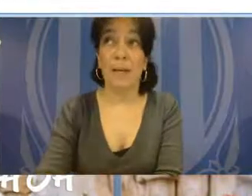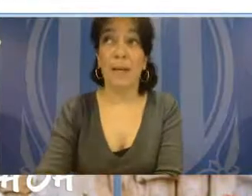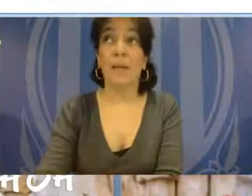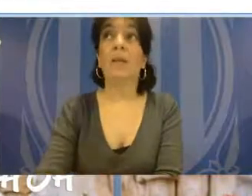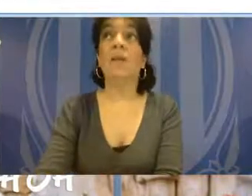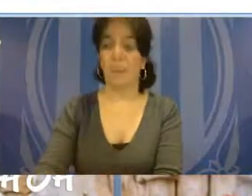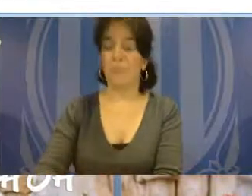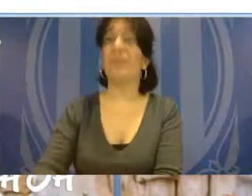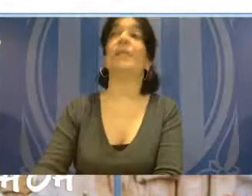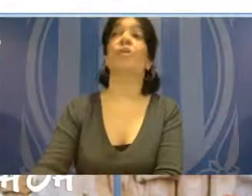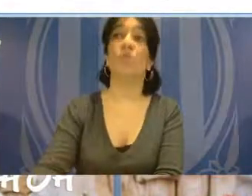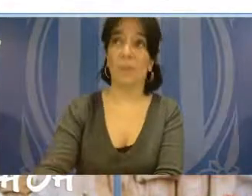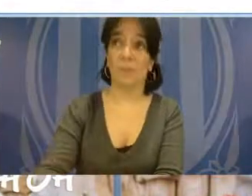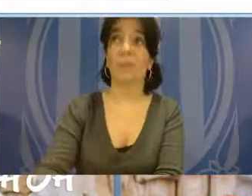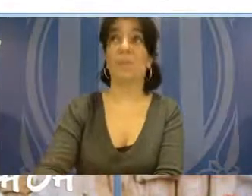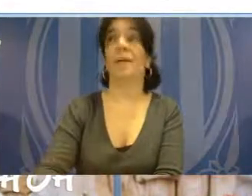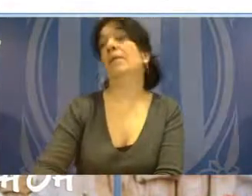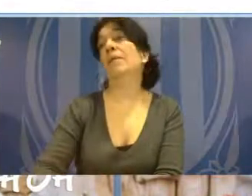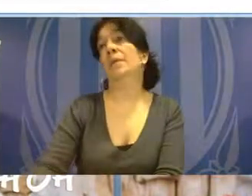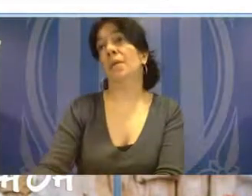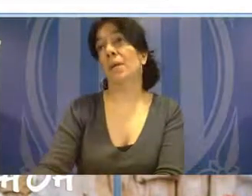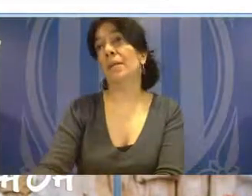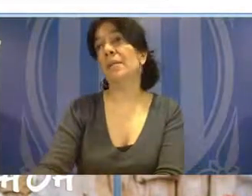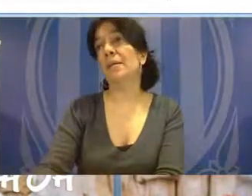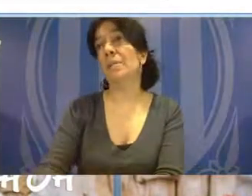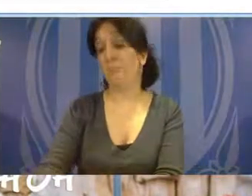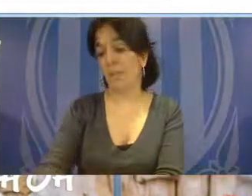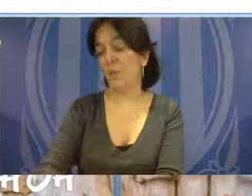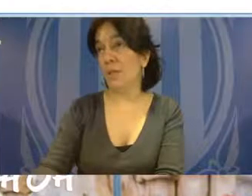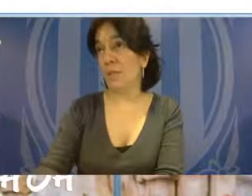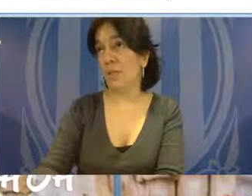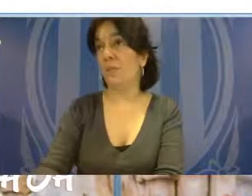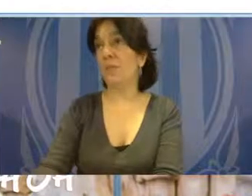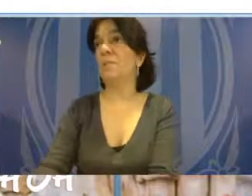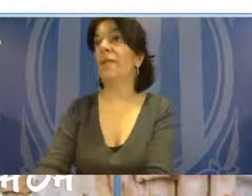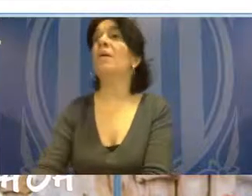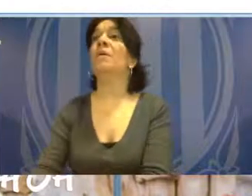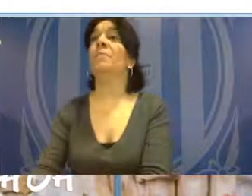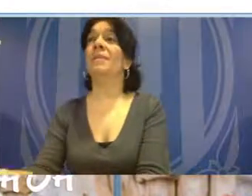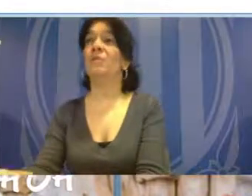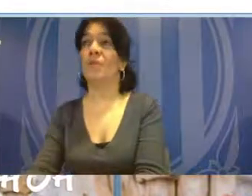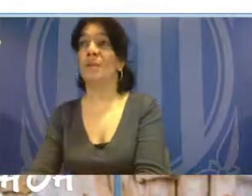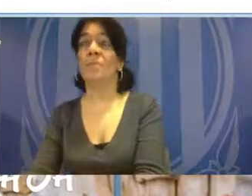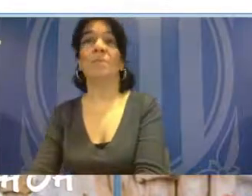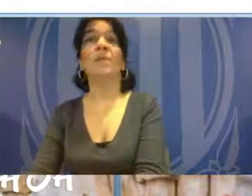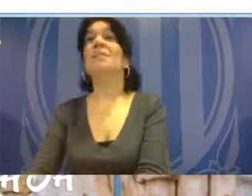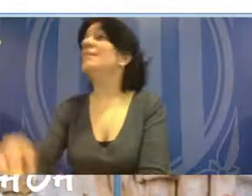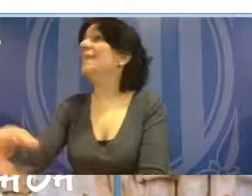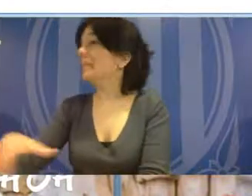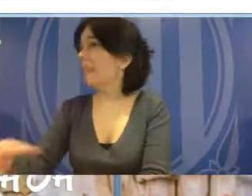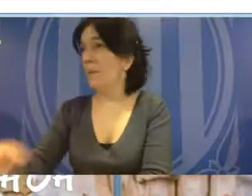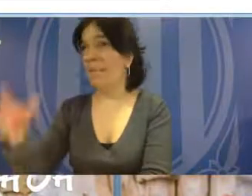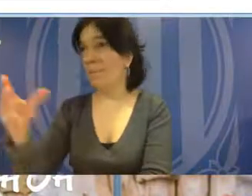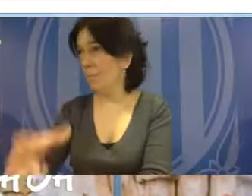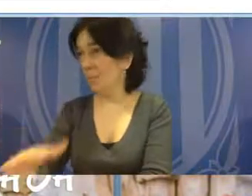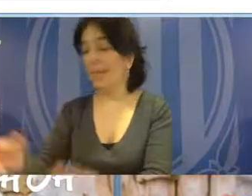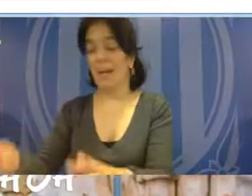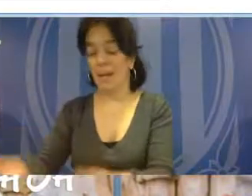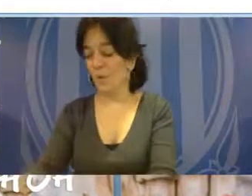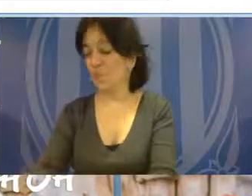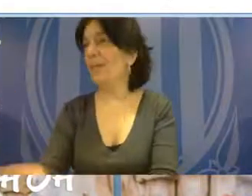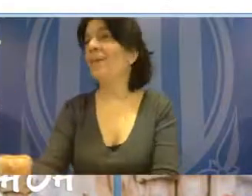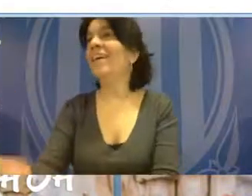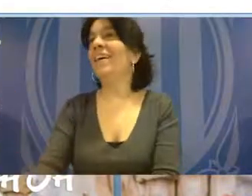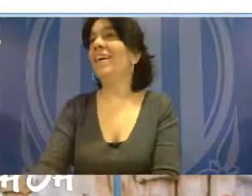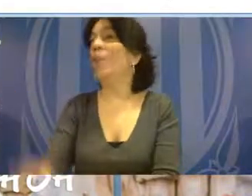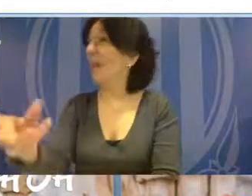de Mar, sabem que Tossa Turisme té una pàgina, mencionem Tossa Turisme, mencionem si és del Baix Empordà, que ara no